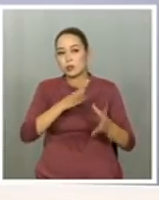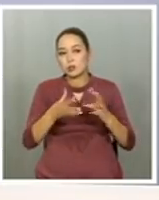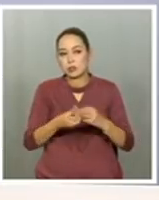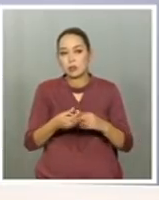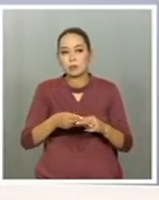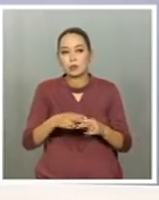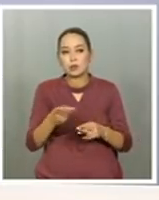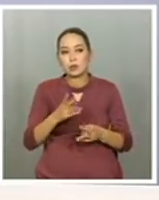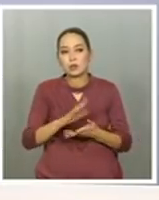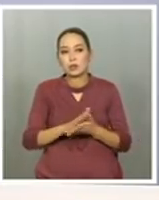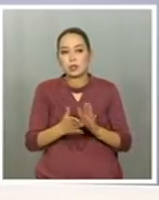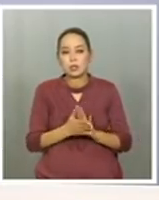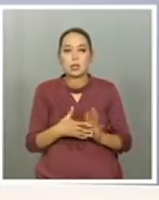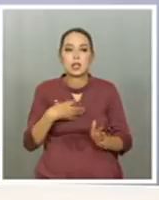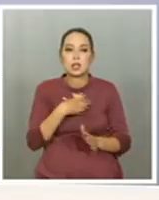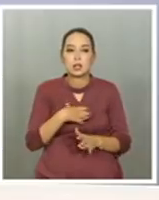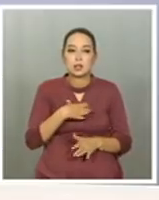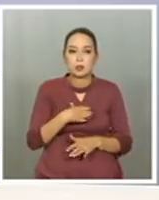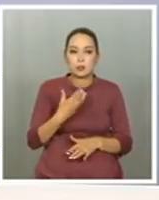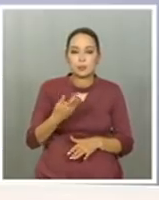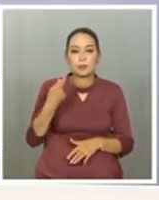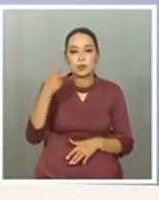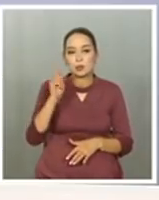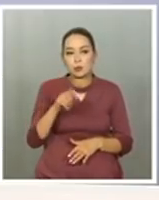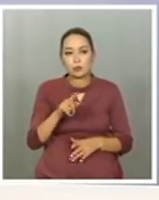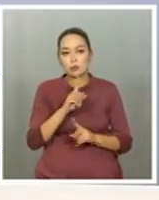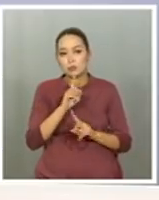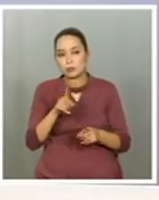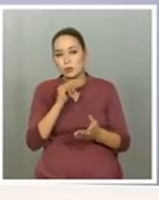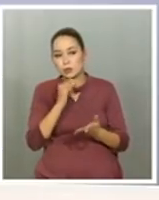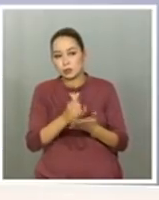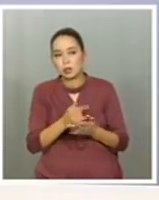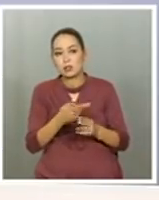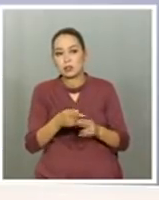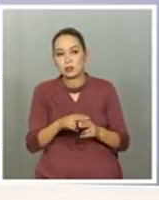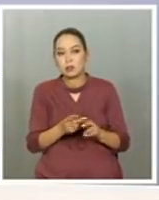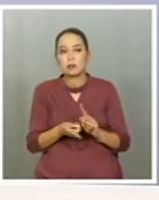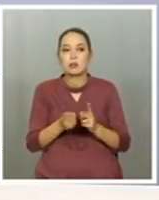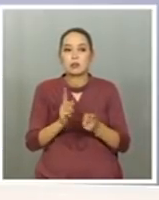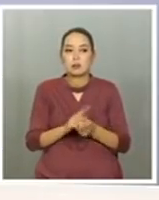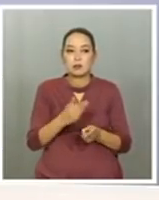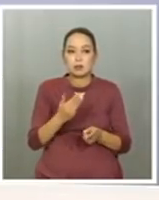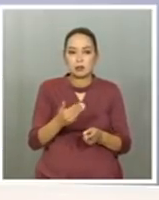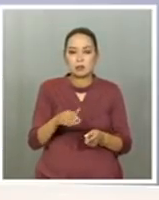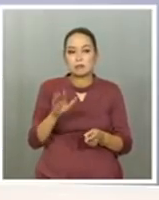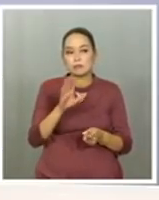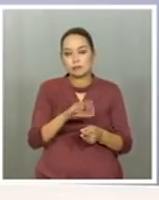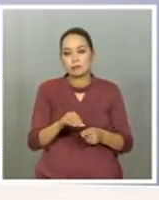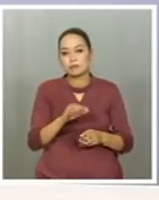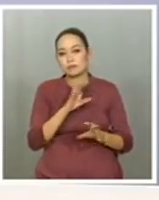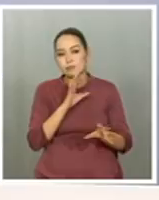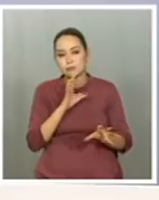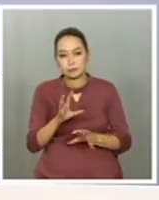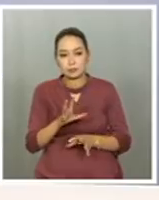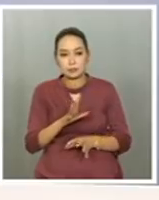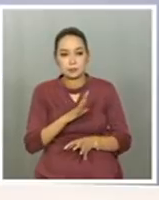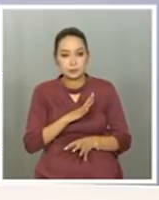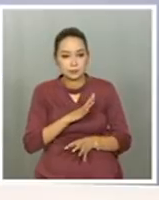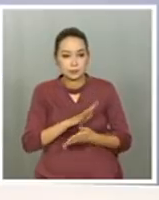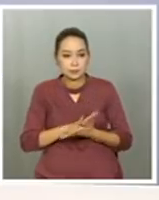келісімшарттар негізінен соғысты болдырмау емес, керісінше агрессиялық бағытты байқатты.